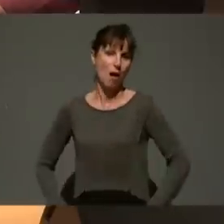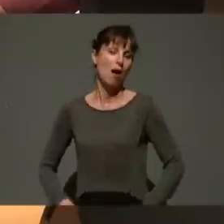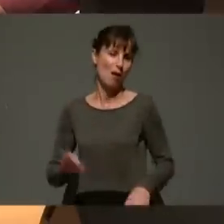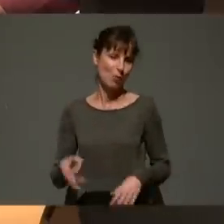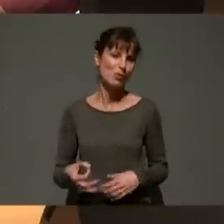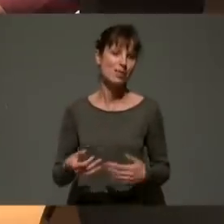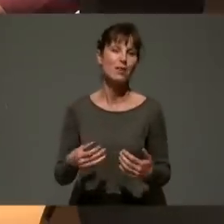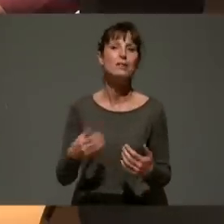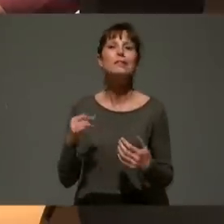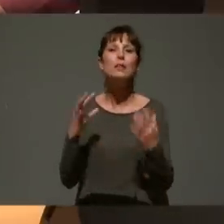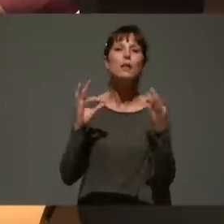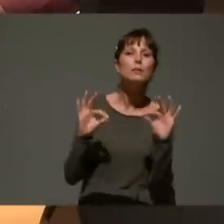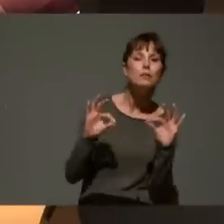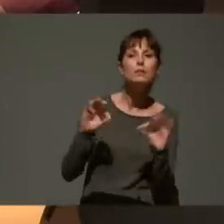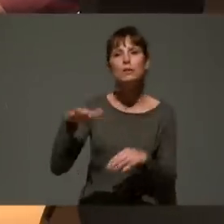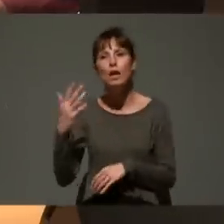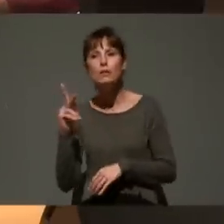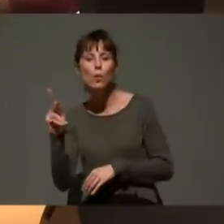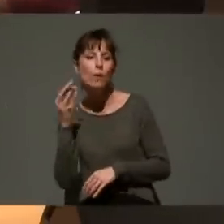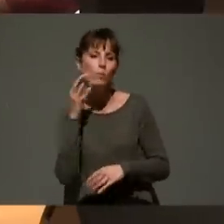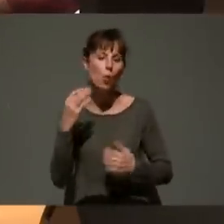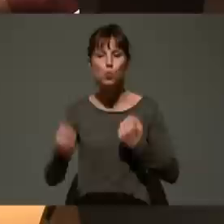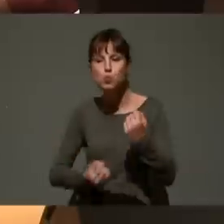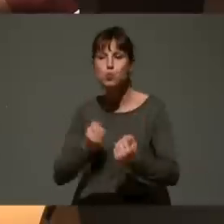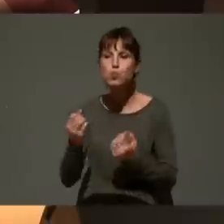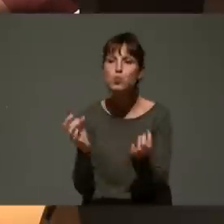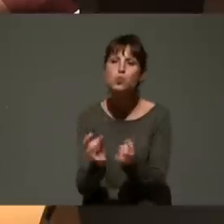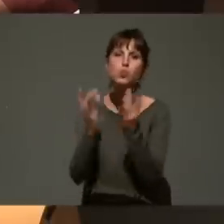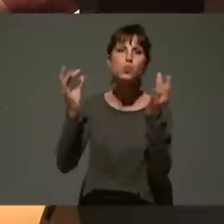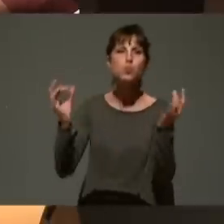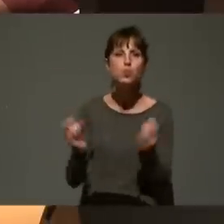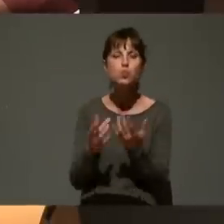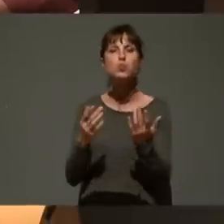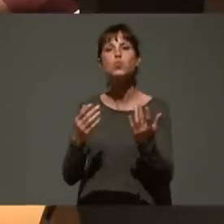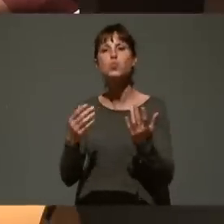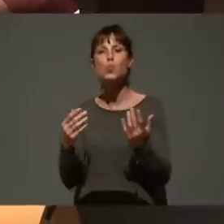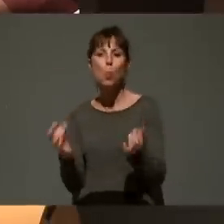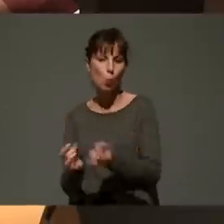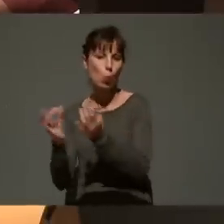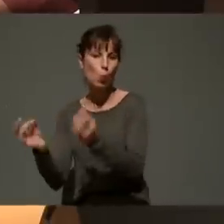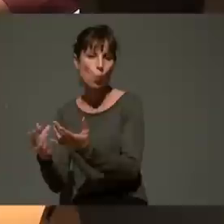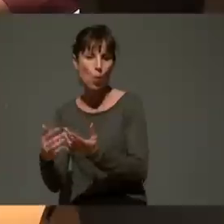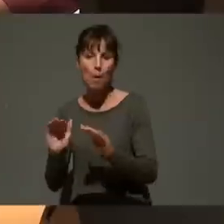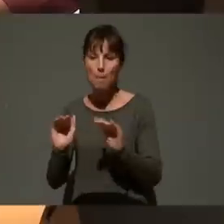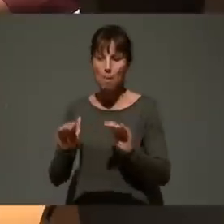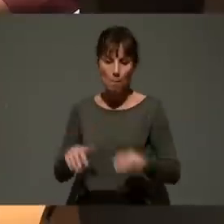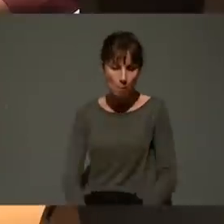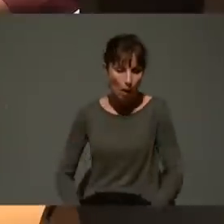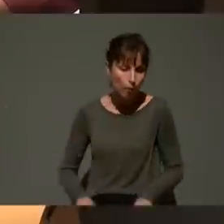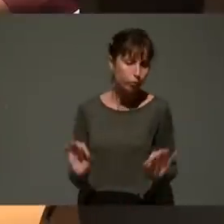courir 10 km ou 15 km et que vous n'en faites qu'une semaine après, si vous ne mettez pas de bas de